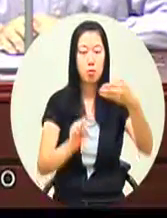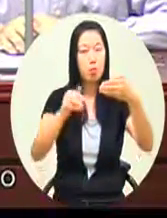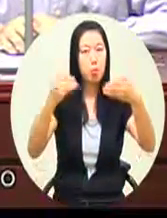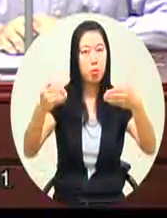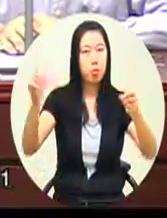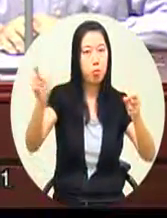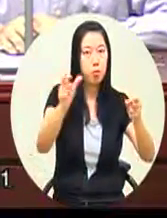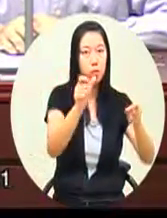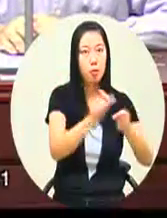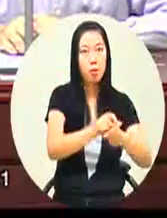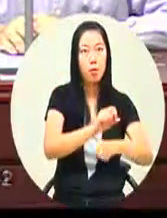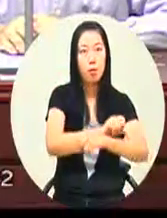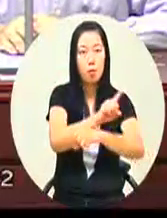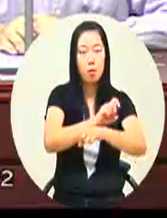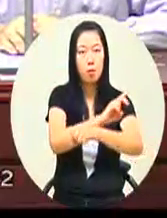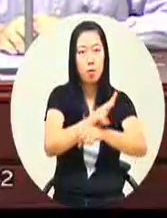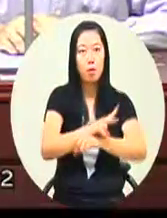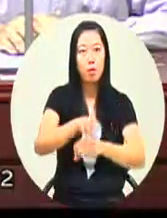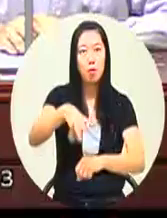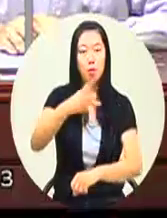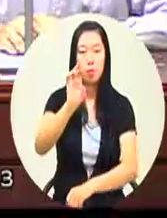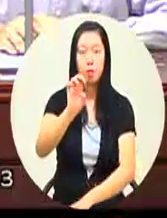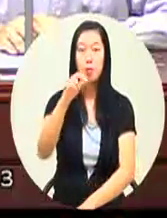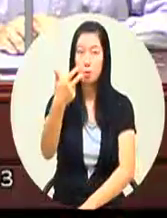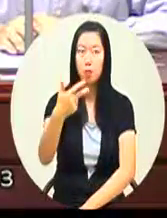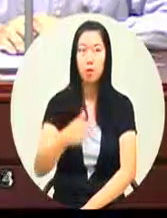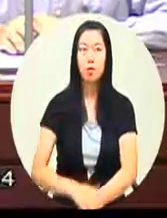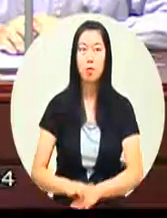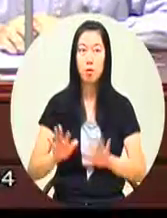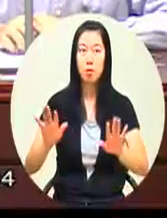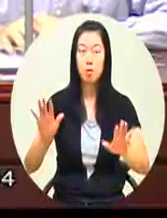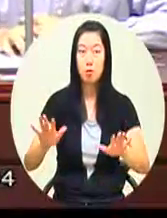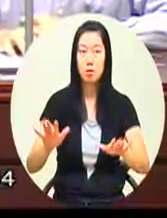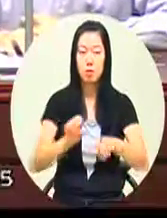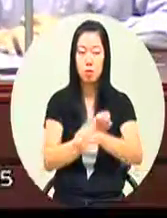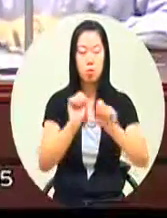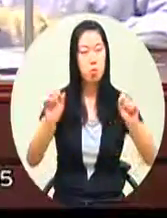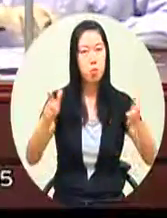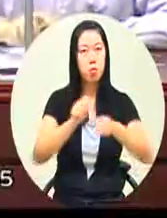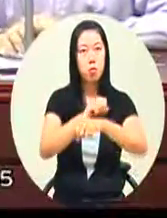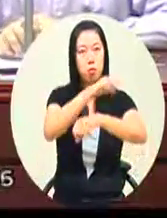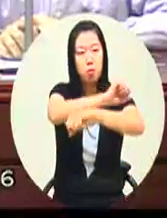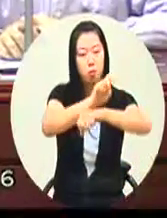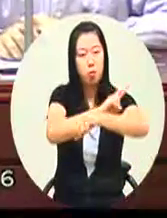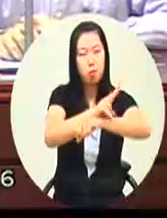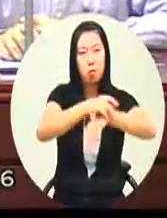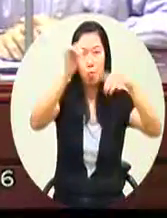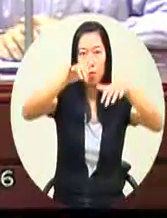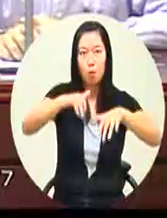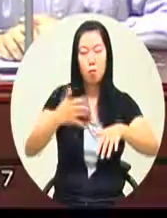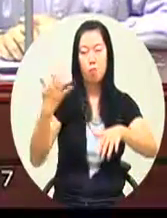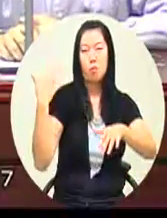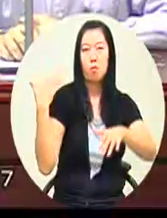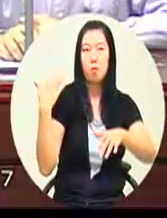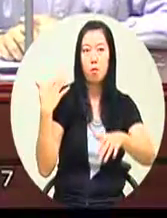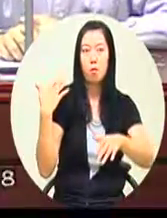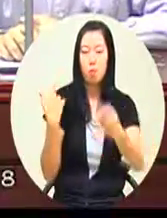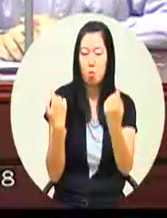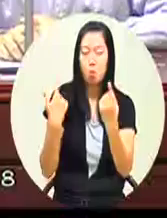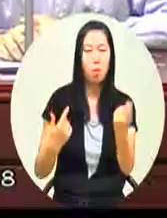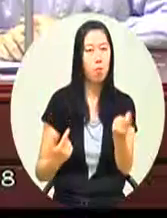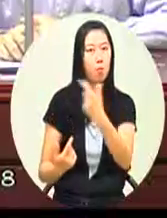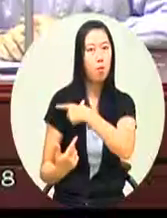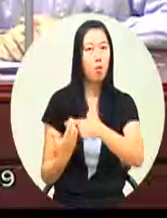积367吼，这边的落雨吼，伫12点钟的累积雨量确实比过去的凡纳比跟莫拉克佫